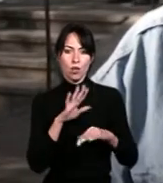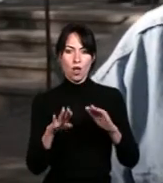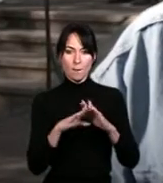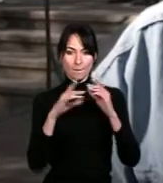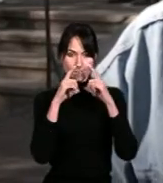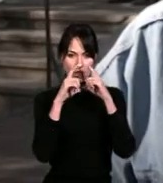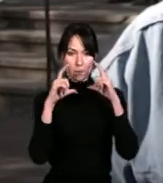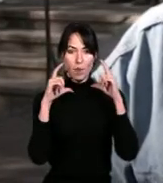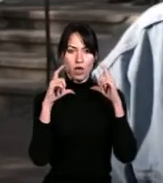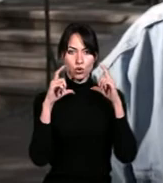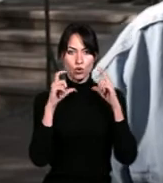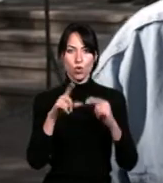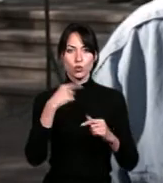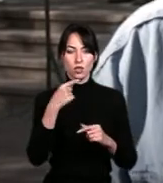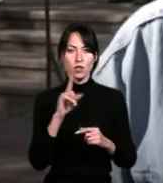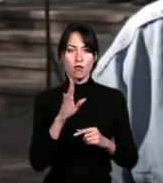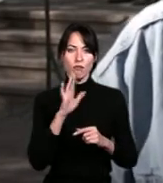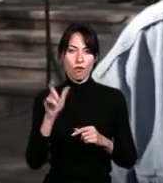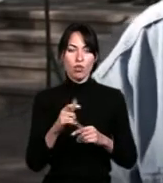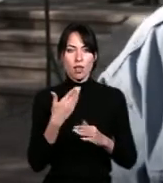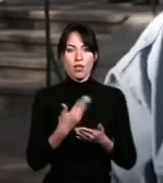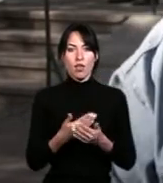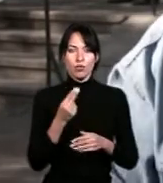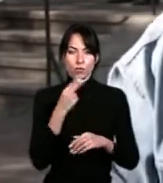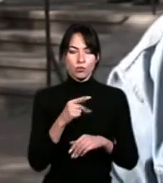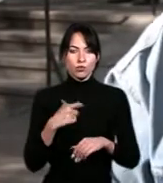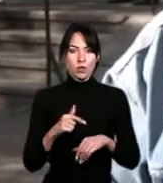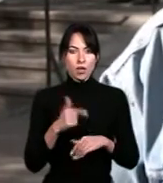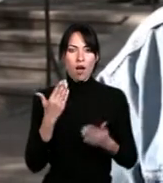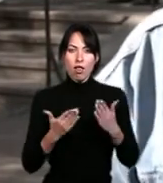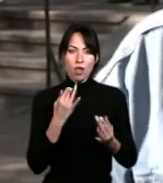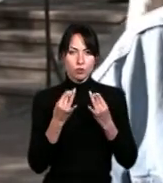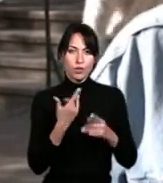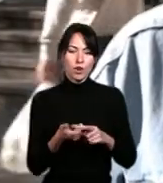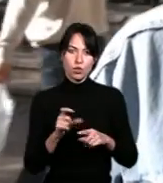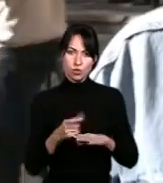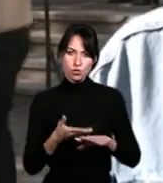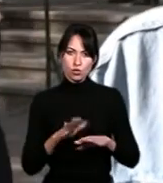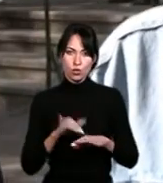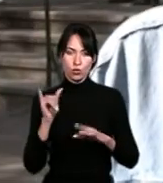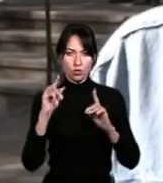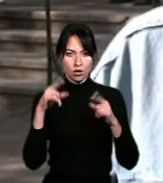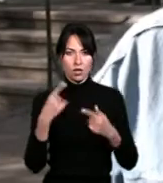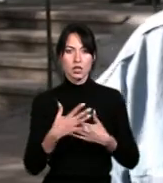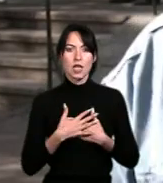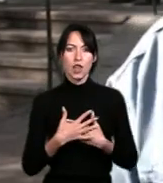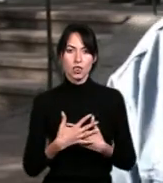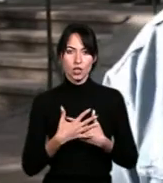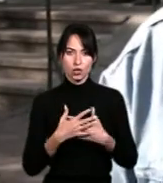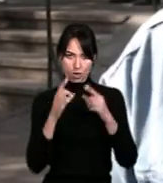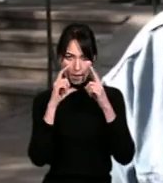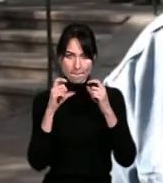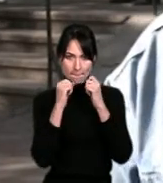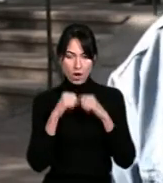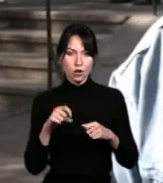Вона була під маскою. Сказала, що вона начебто краще почувається, але розмовляти дуже складно. У неї шалена задишка. Знімаючи маску,